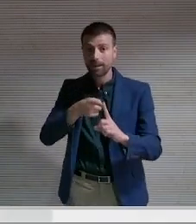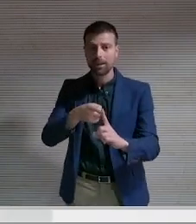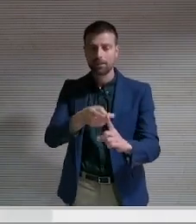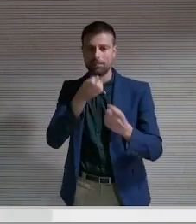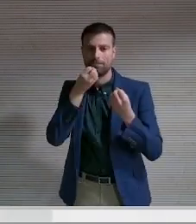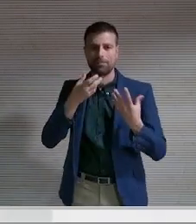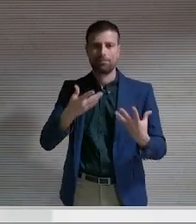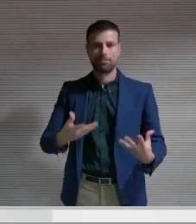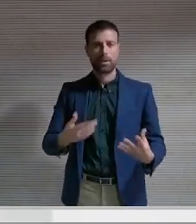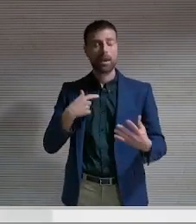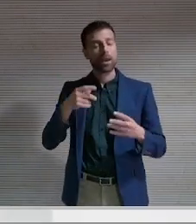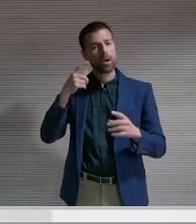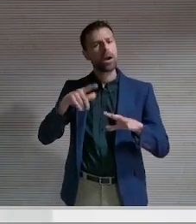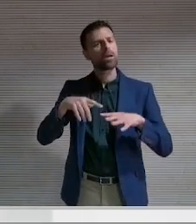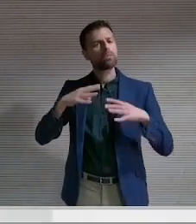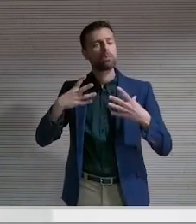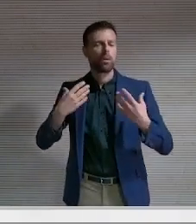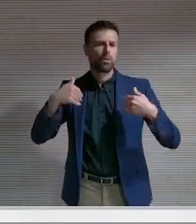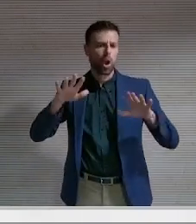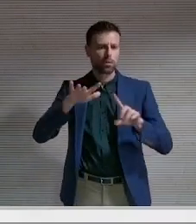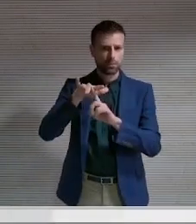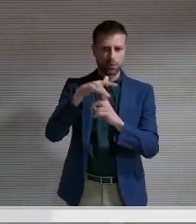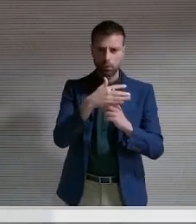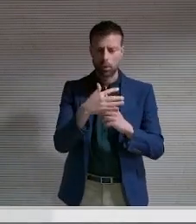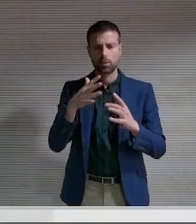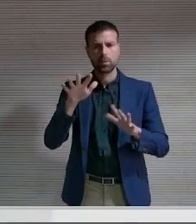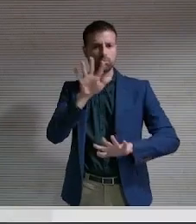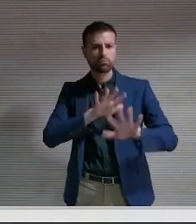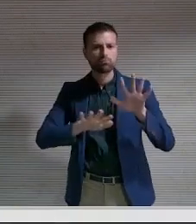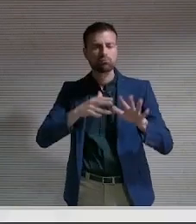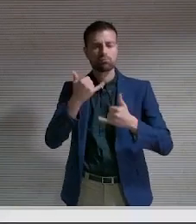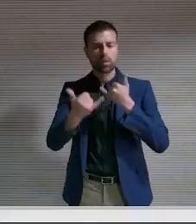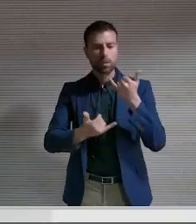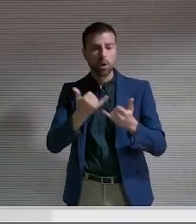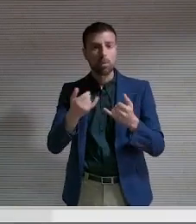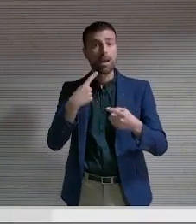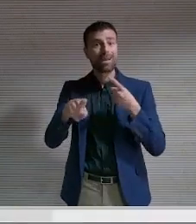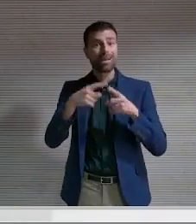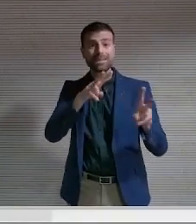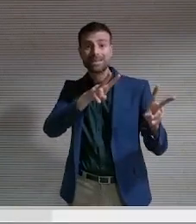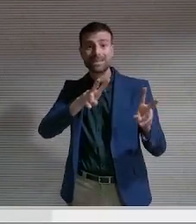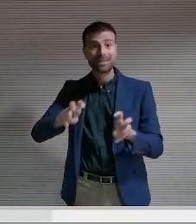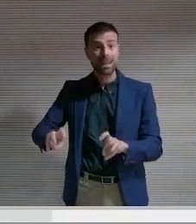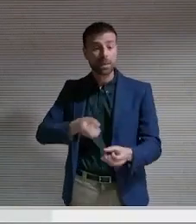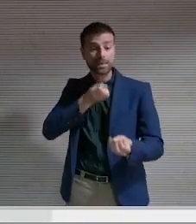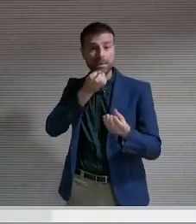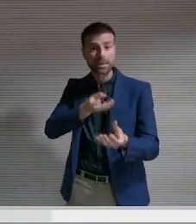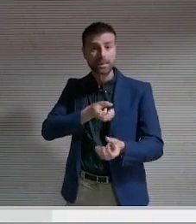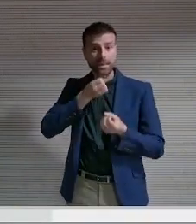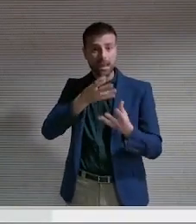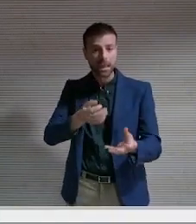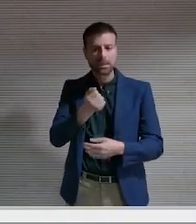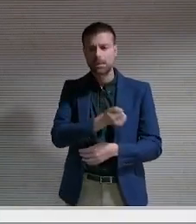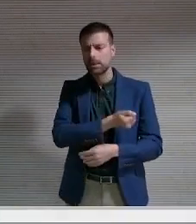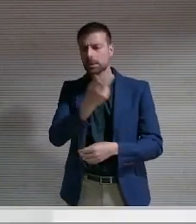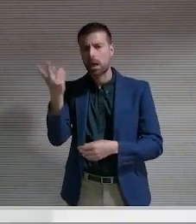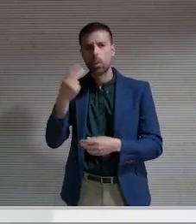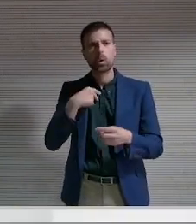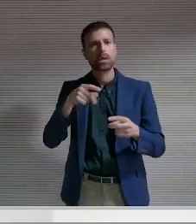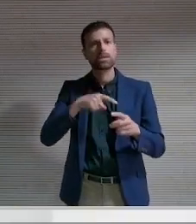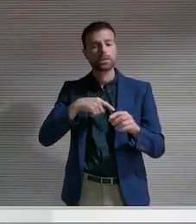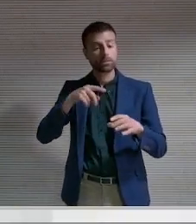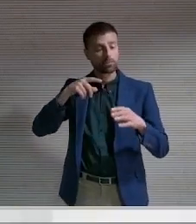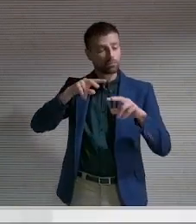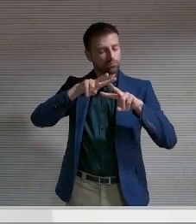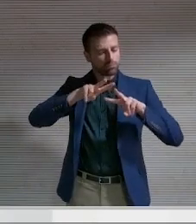dir, més enllà de la conjuntura i més enllà del moment en què es produeixen aquestes dades, hi ha algunes lectures de fons que